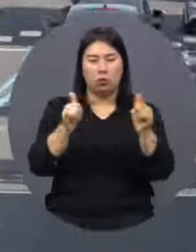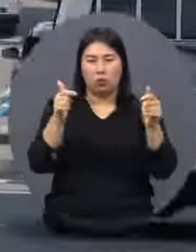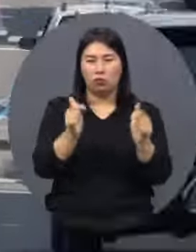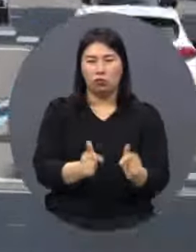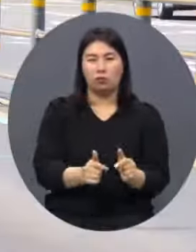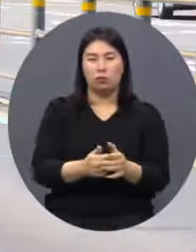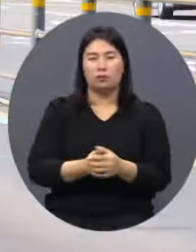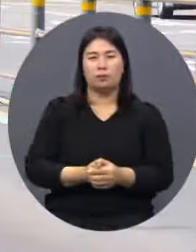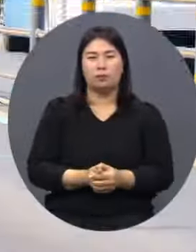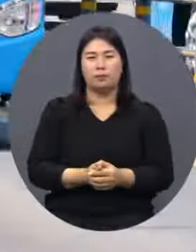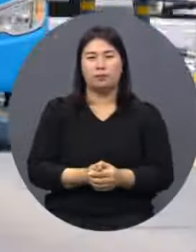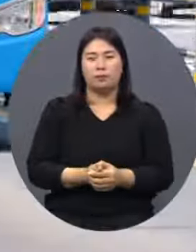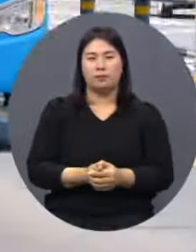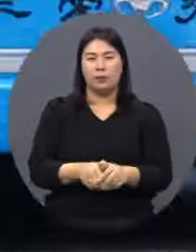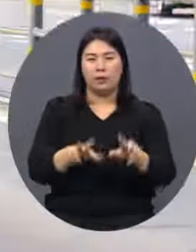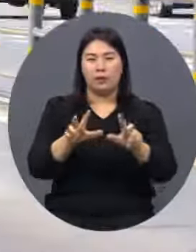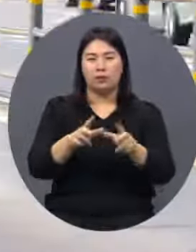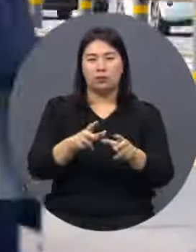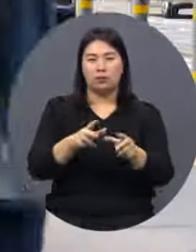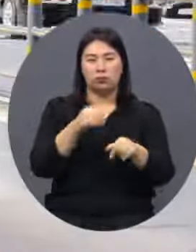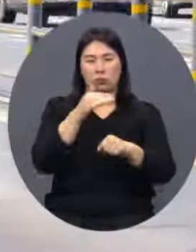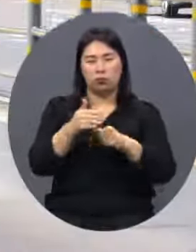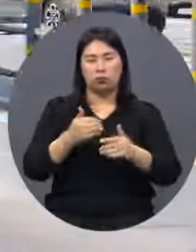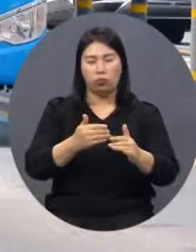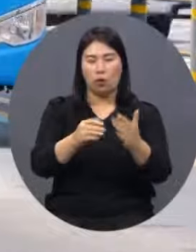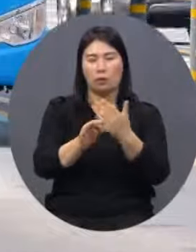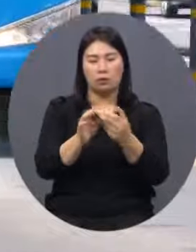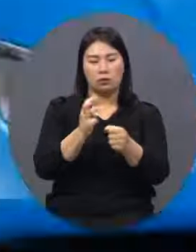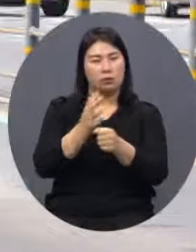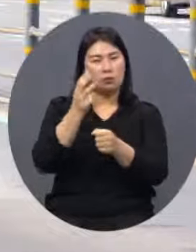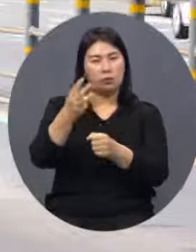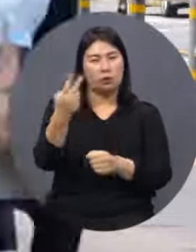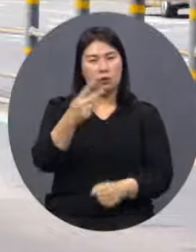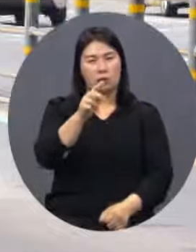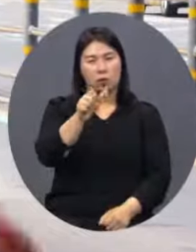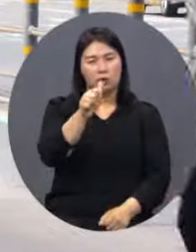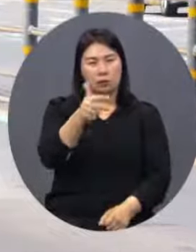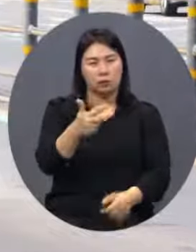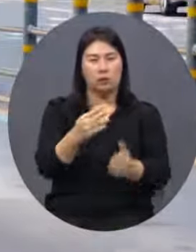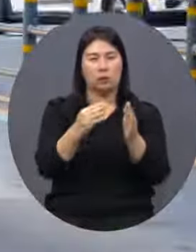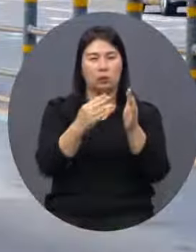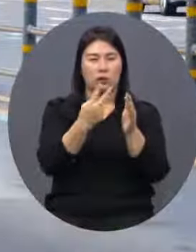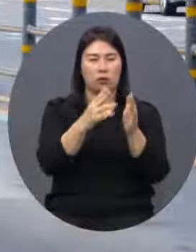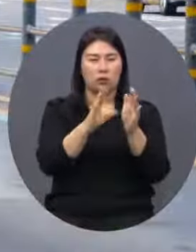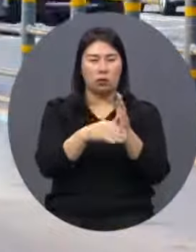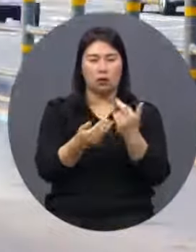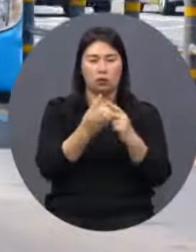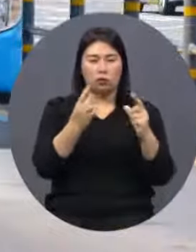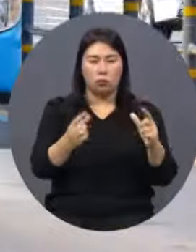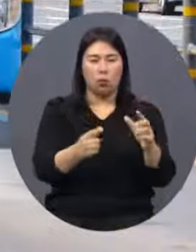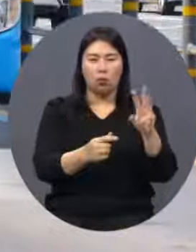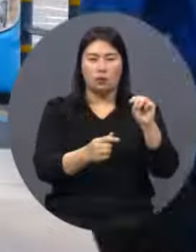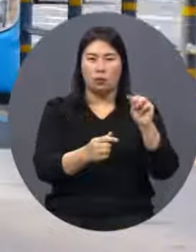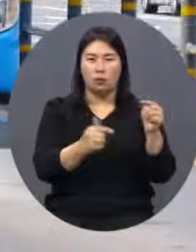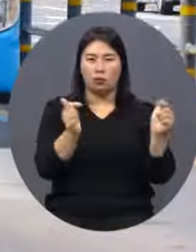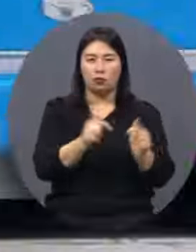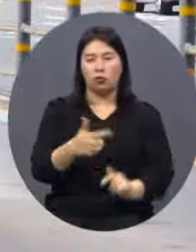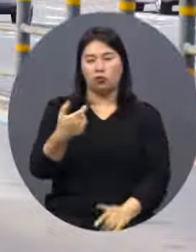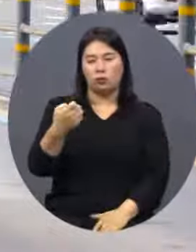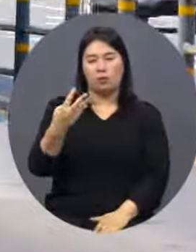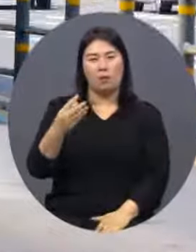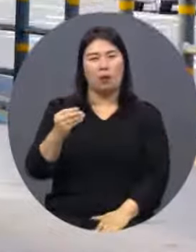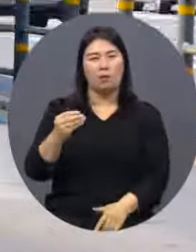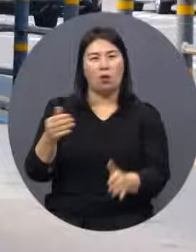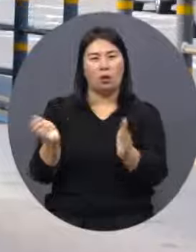겁니다 통계청은 지금 같은 추세면 30년 후인 2052년 제주 인구가 3만 명 주어 64만